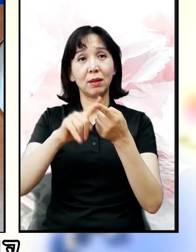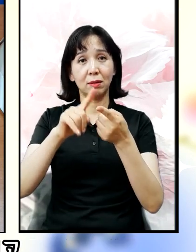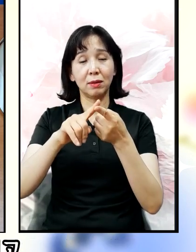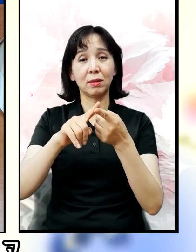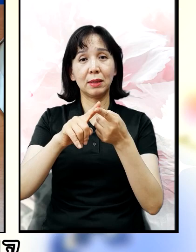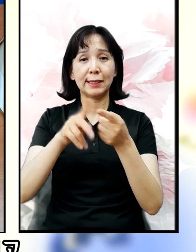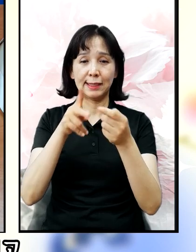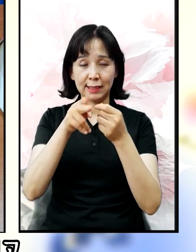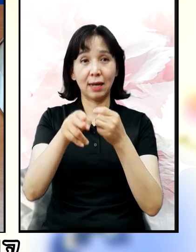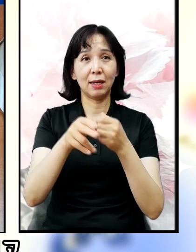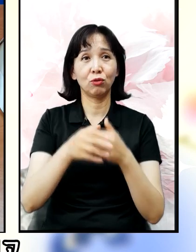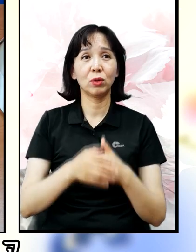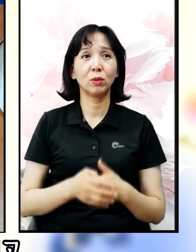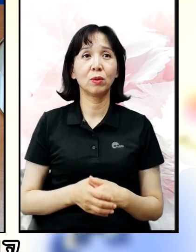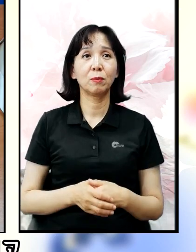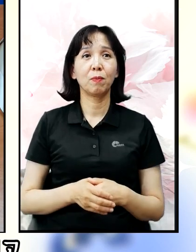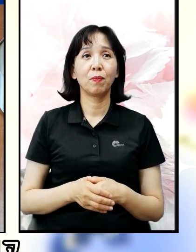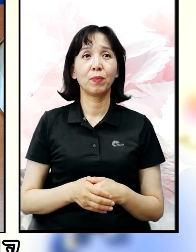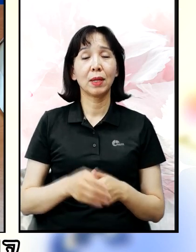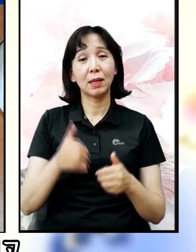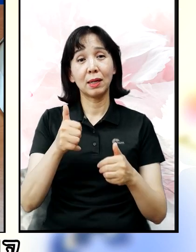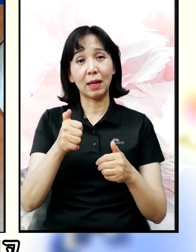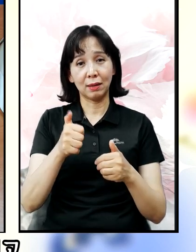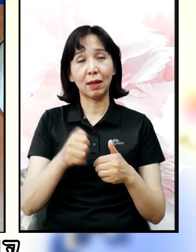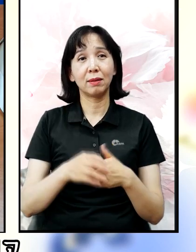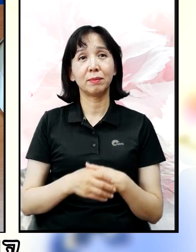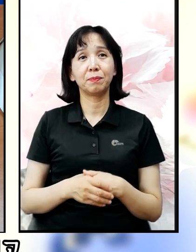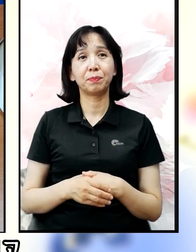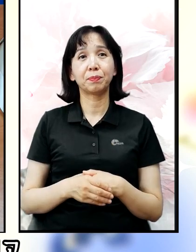나머지 리본은 잘라주시고